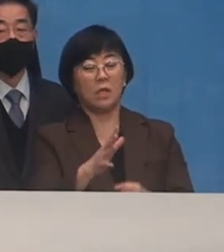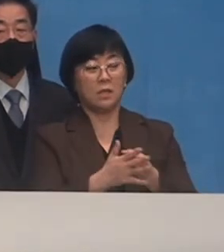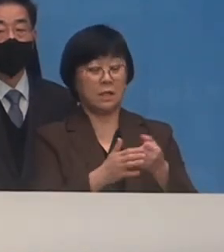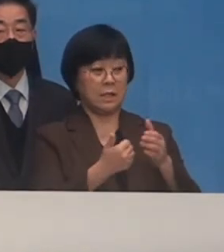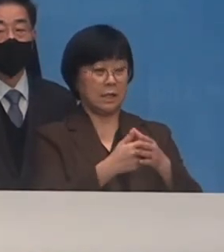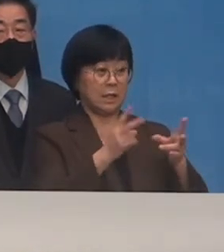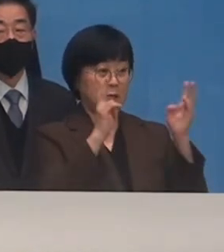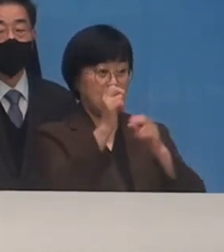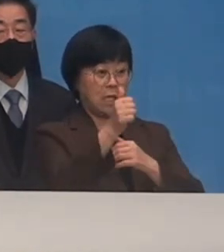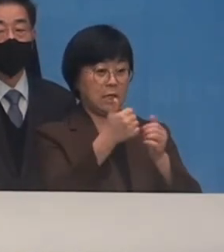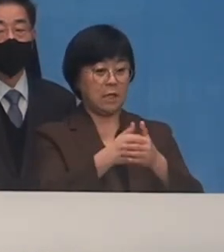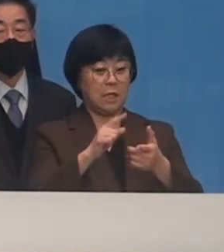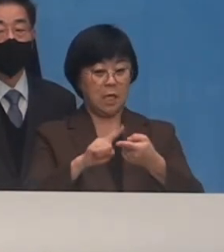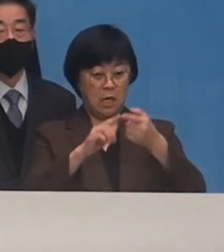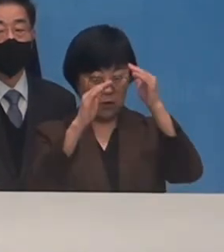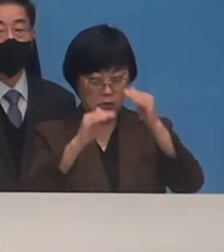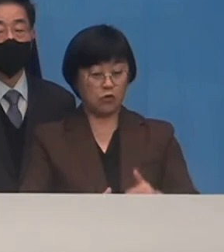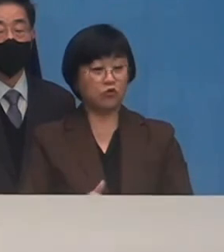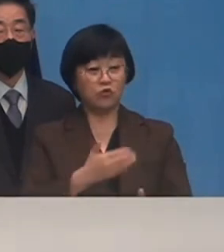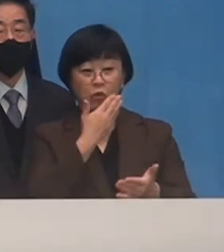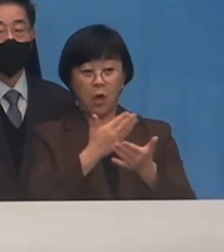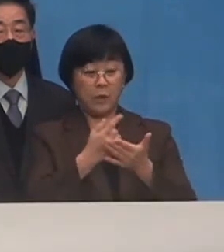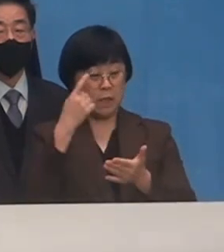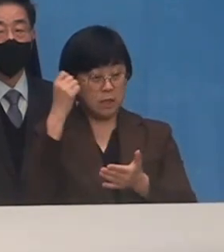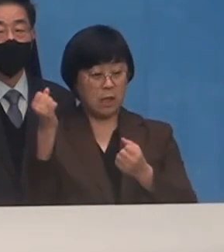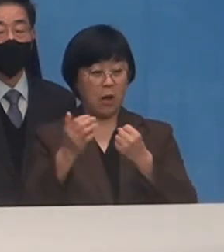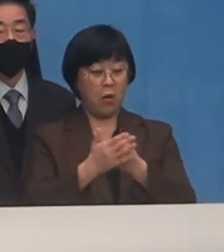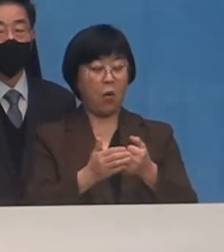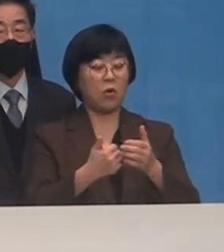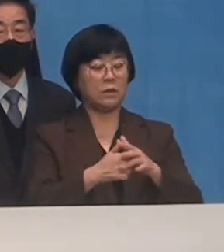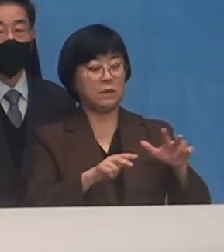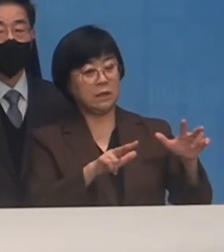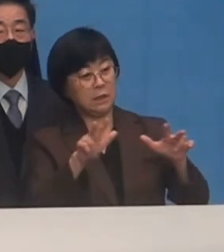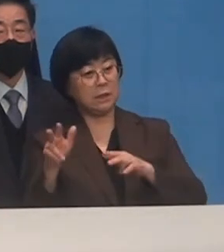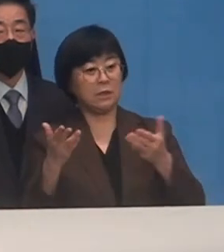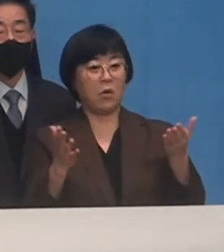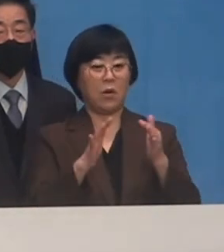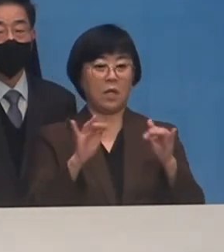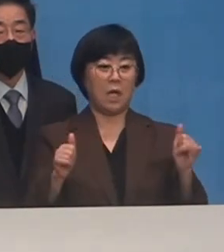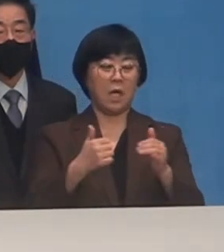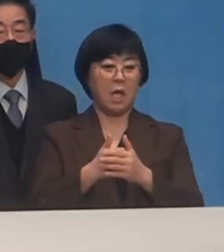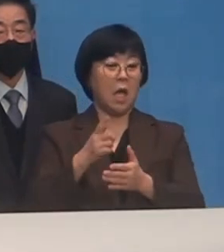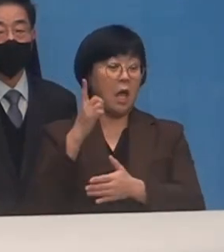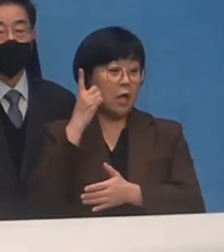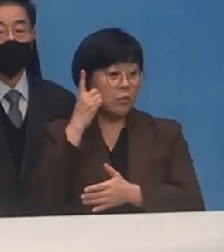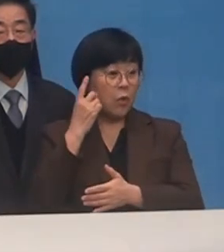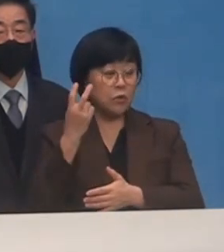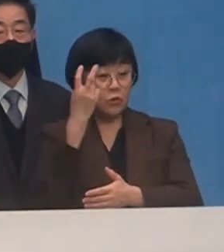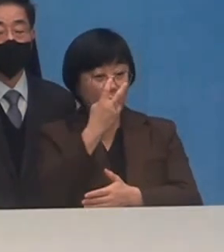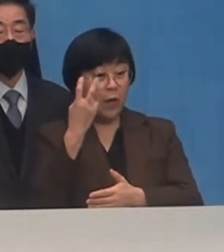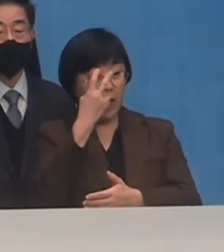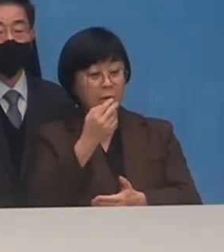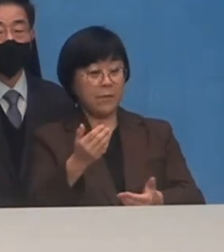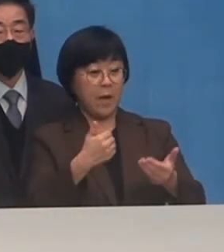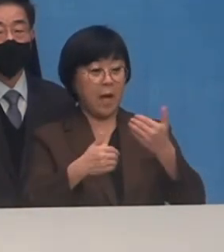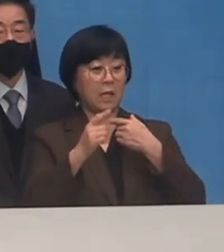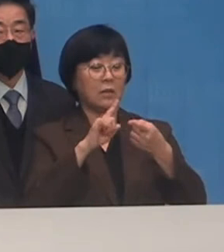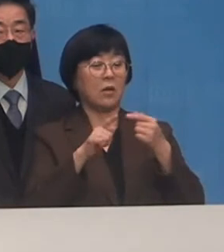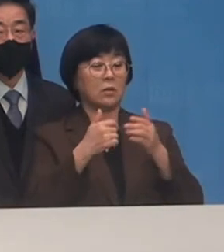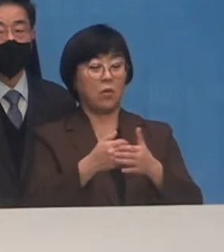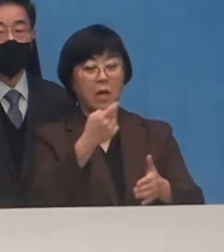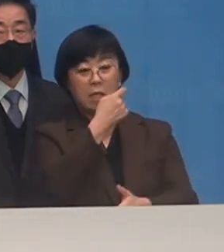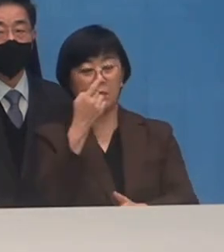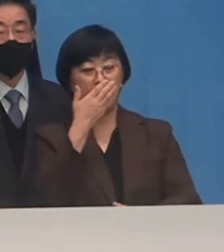KBS 사장은 사내 중대함을 인식하고 즉각 직원 개개인의 참담한 통신 사찰을 당한 사실에 대해 적극